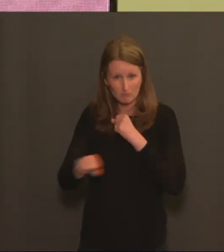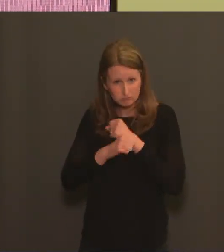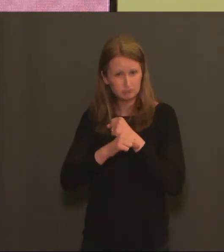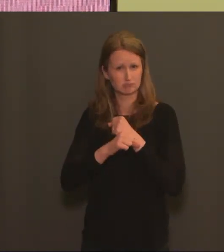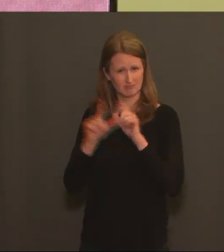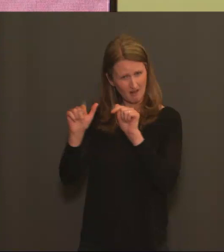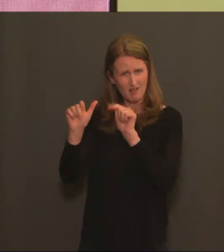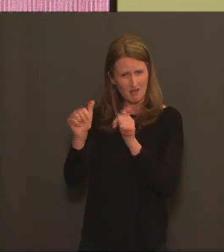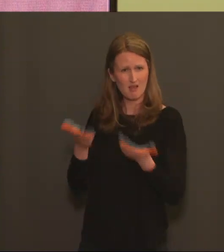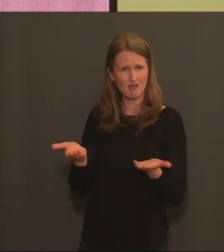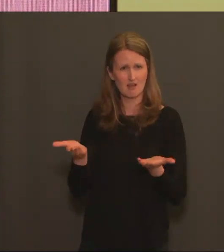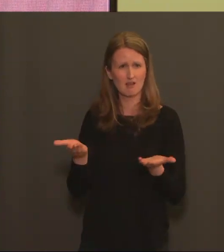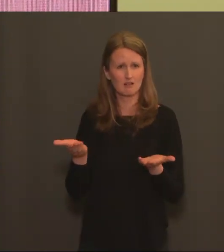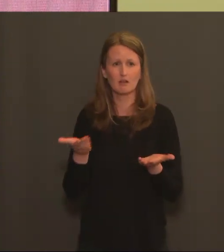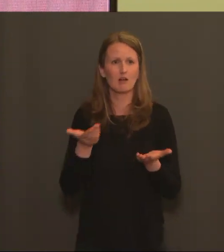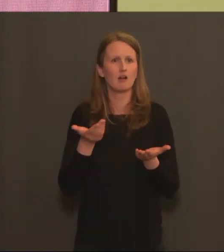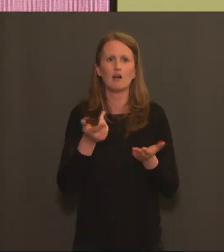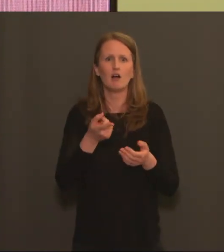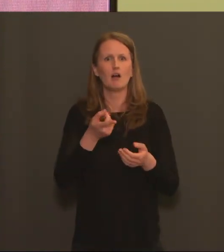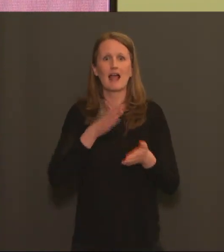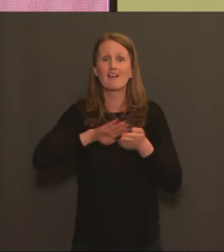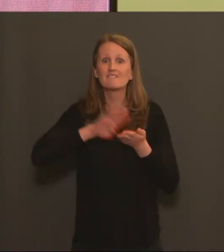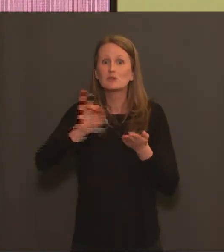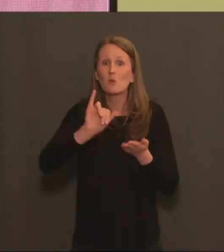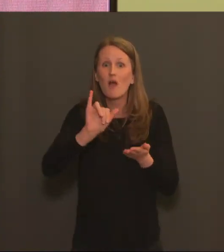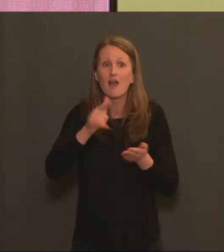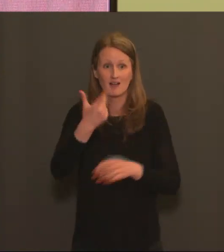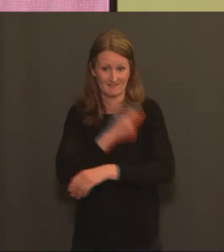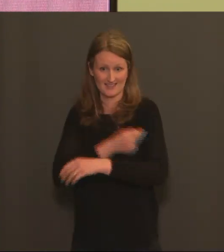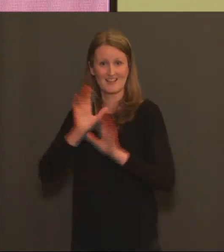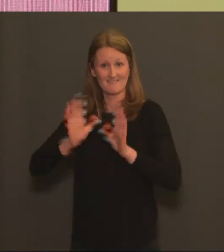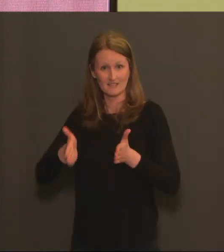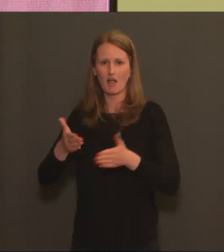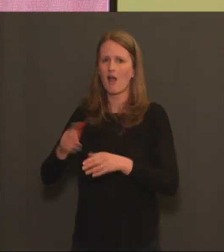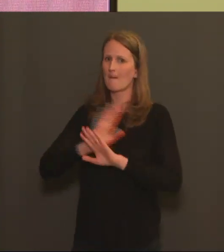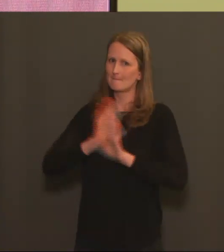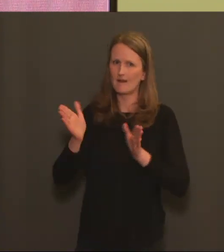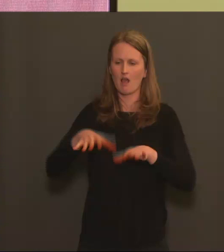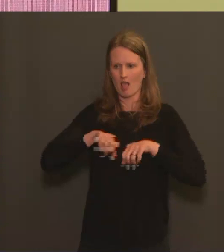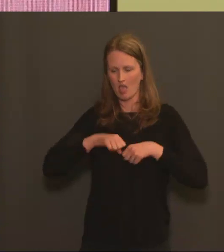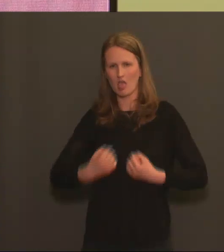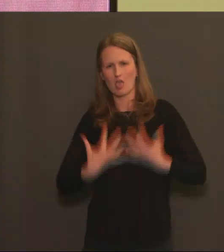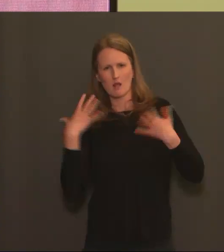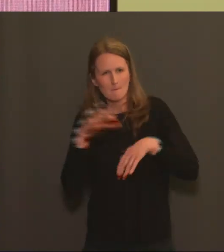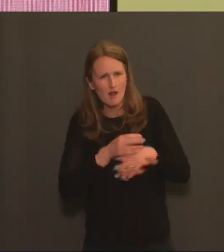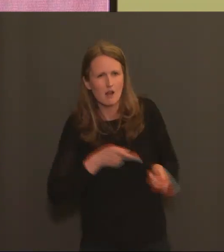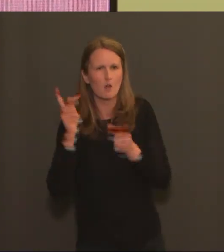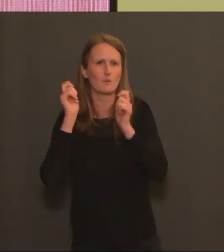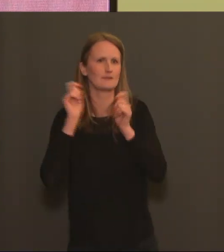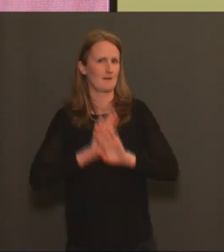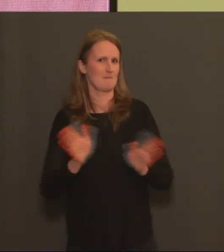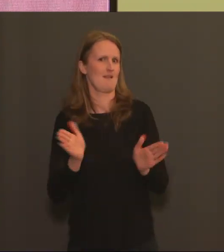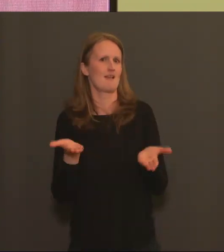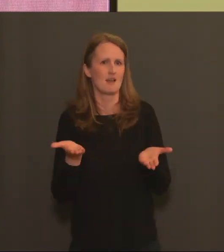d'éviter d'être hospitalisés. C'est vrai, il peut y avoir des réactions désagréables. Ces réactions désagréables peuvent apparaître